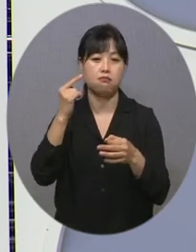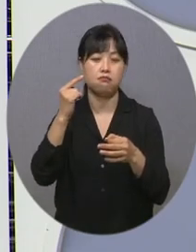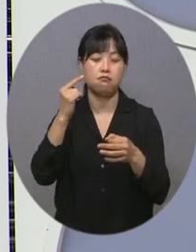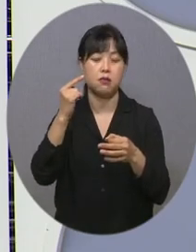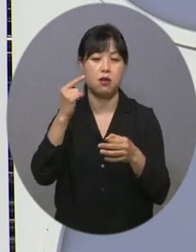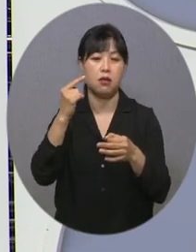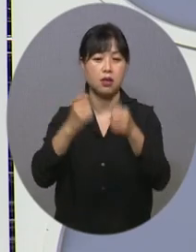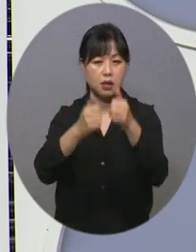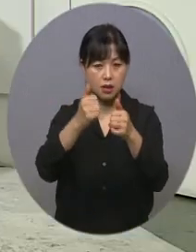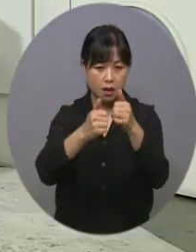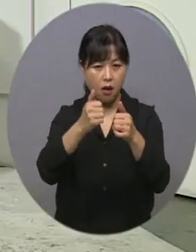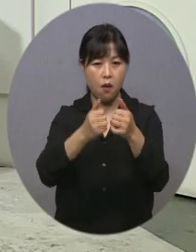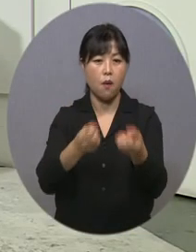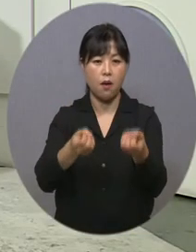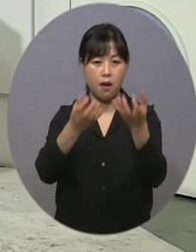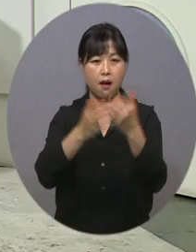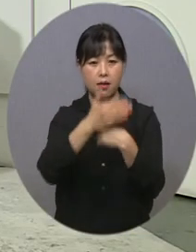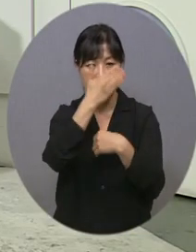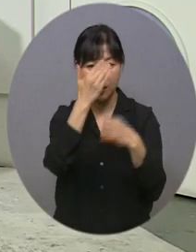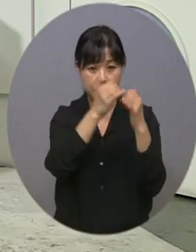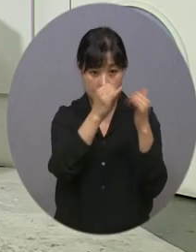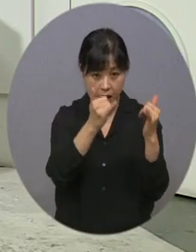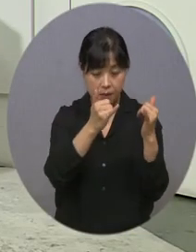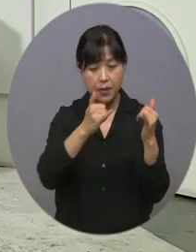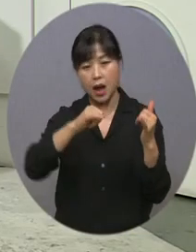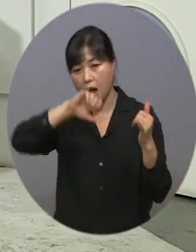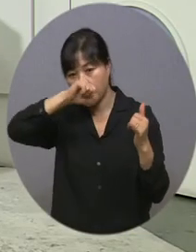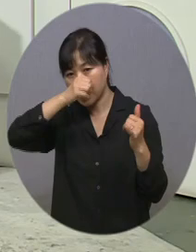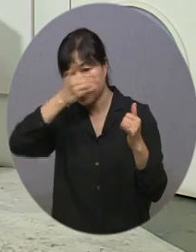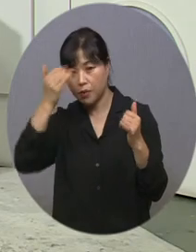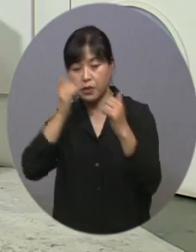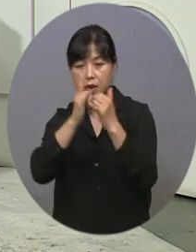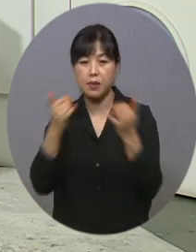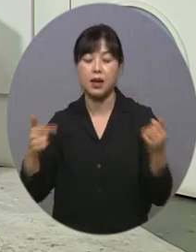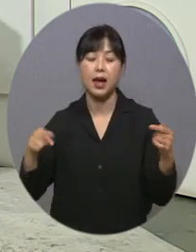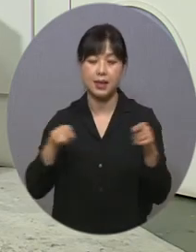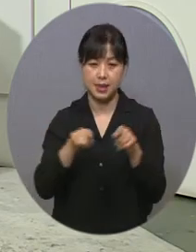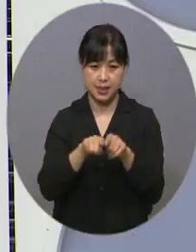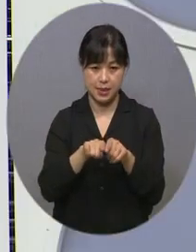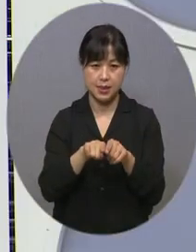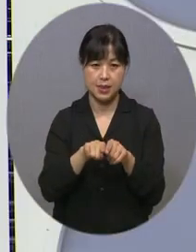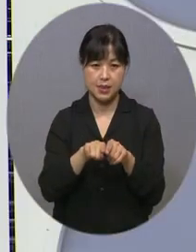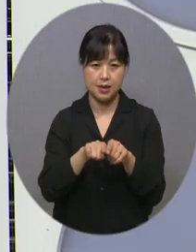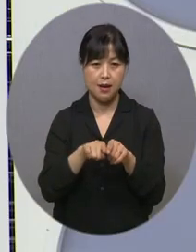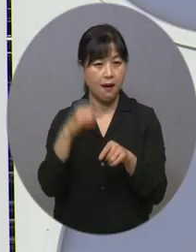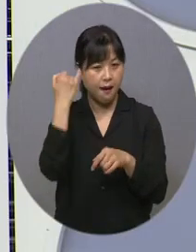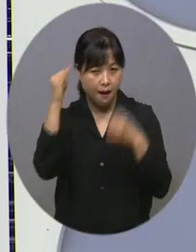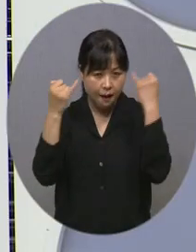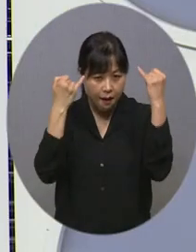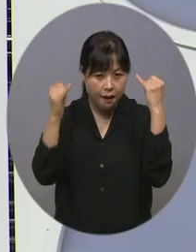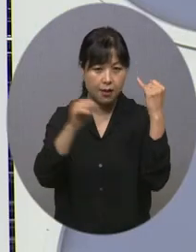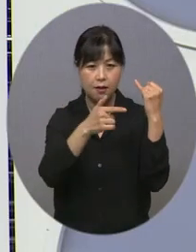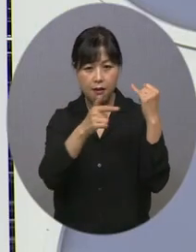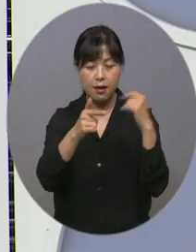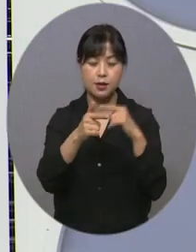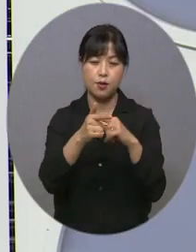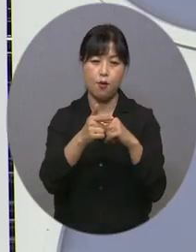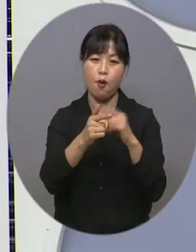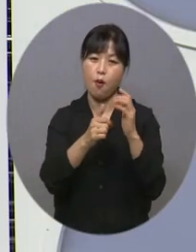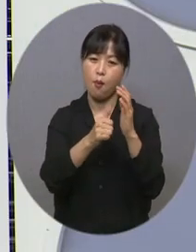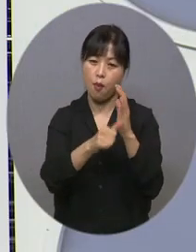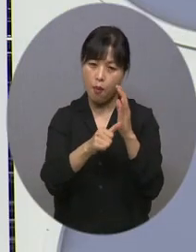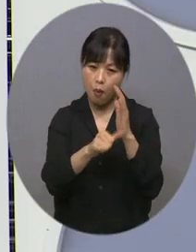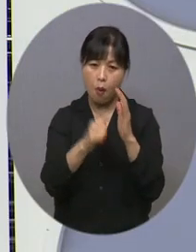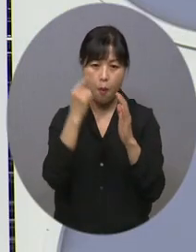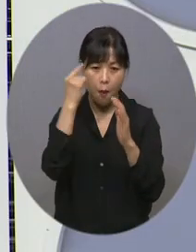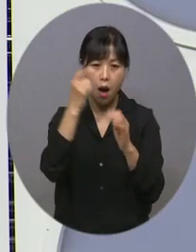저희들이 그 우리 젊은이들과 아프리카 젊은이들이 같이 합작해서 여러 가지 아이디어를 통해서 실제로 그 상품을